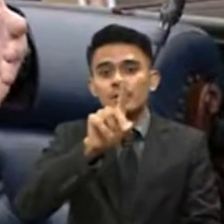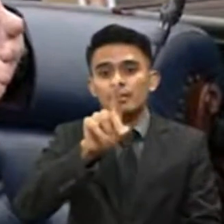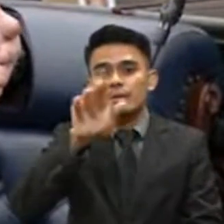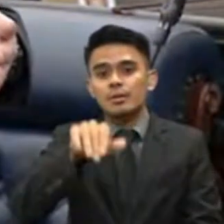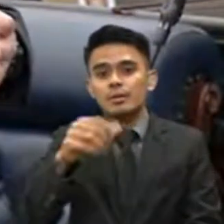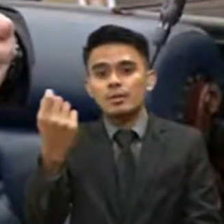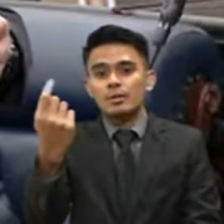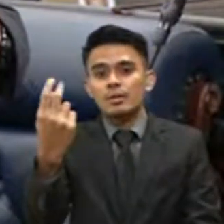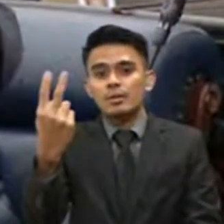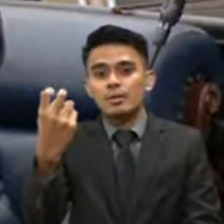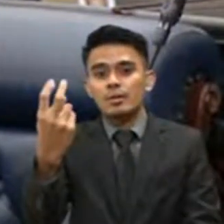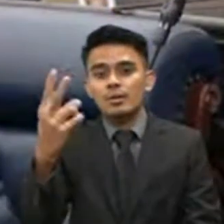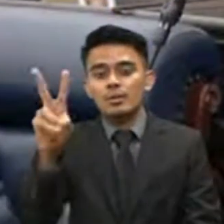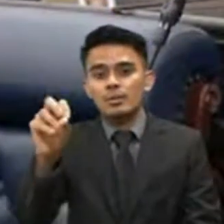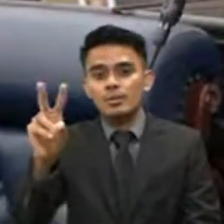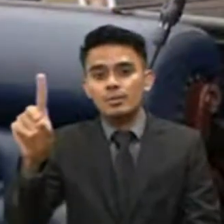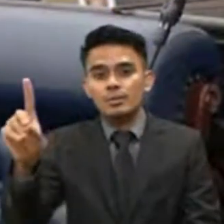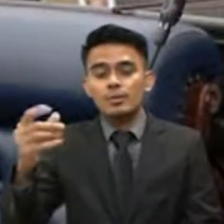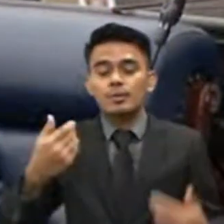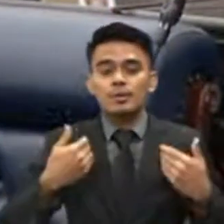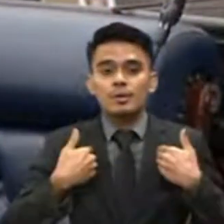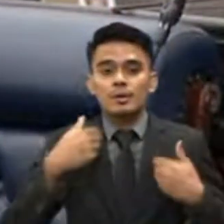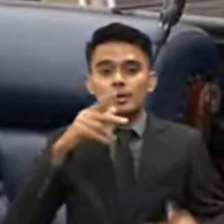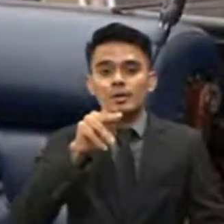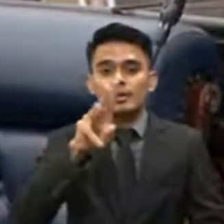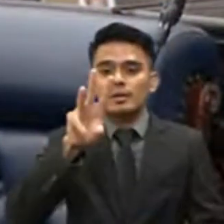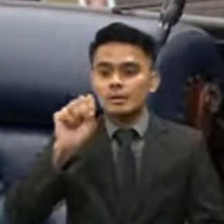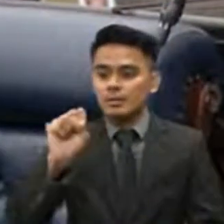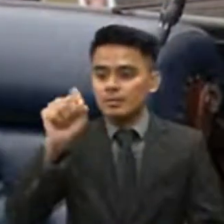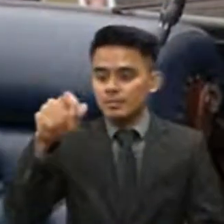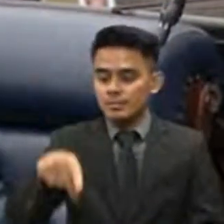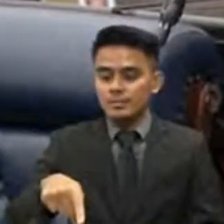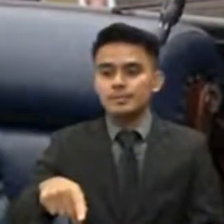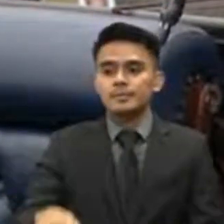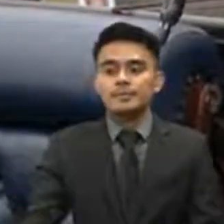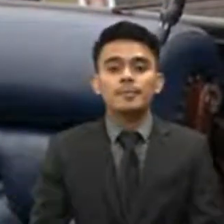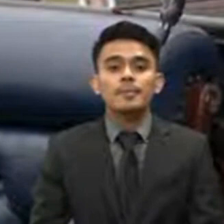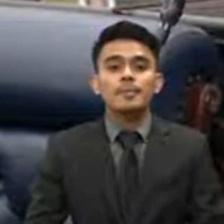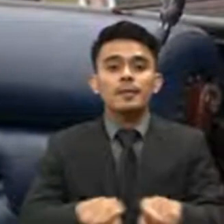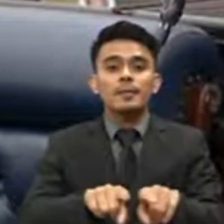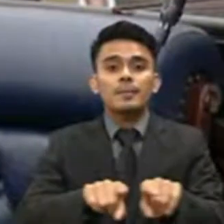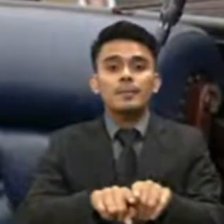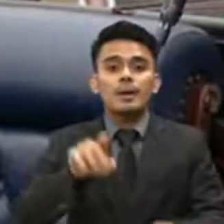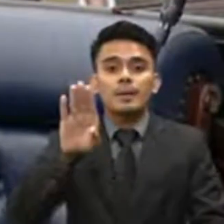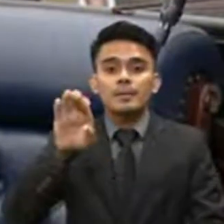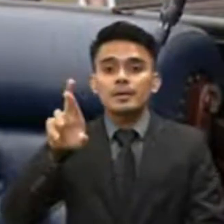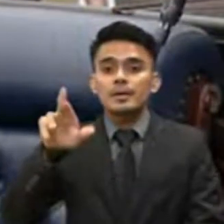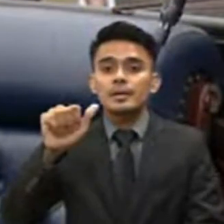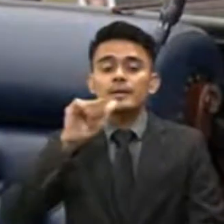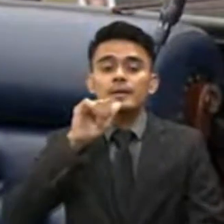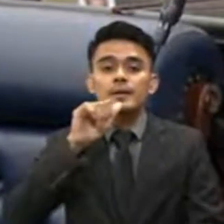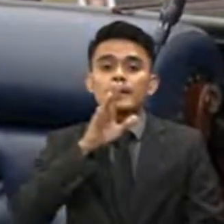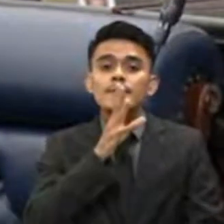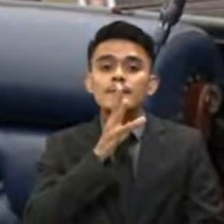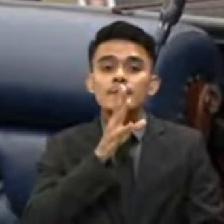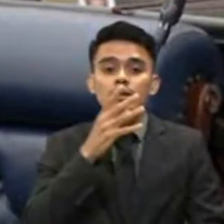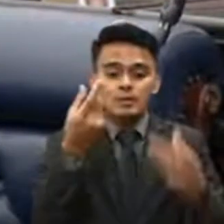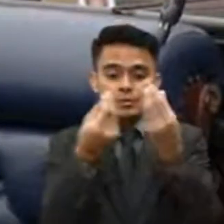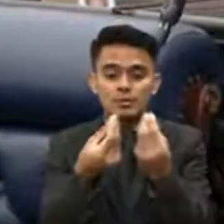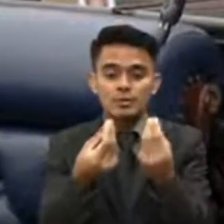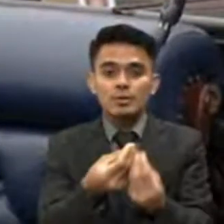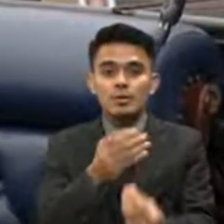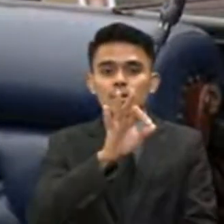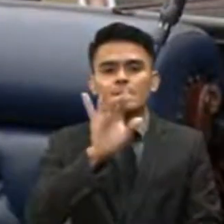2021 dimana yang amat adalah jumlahnya